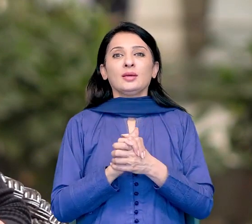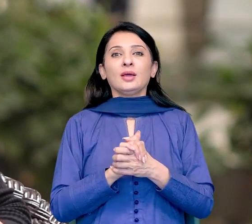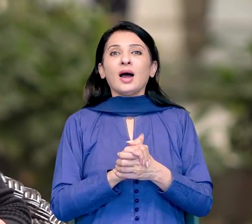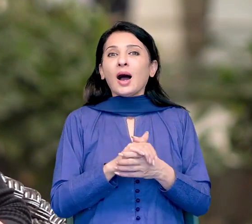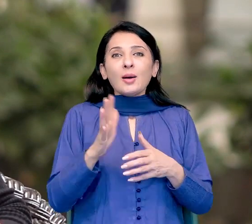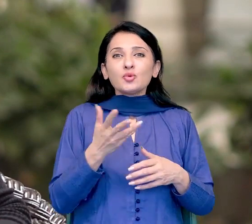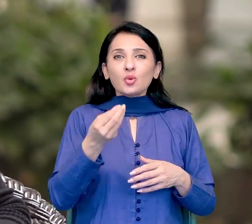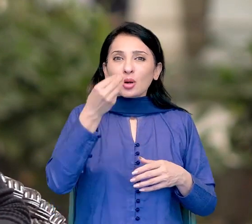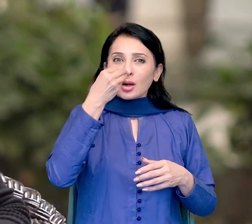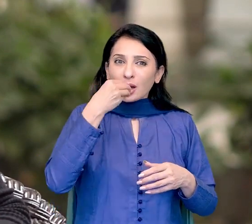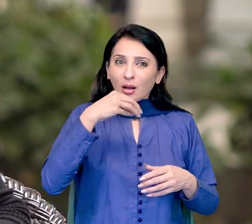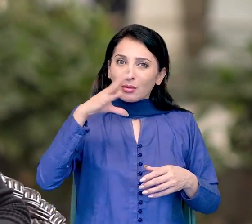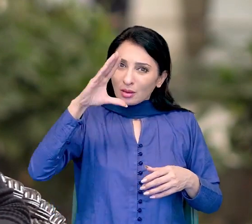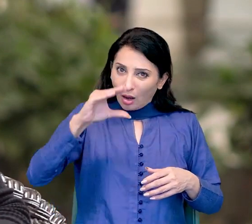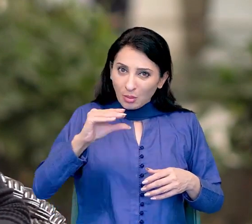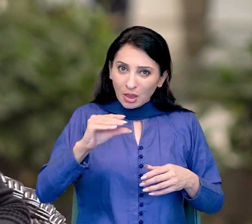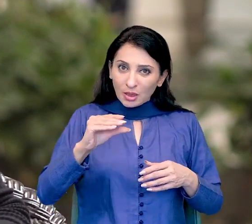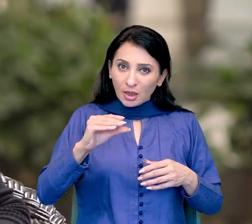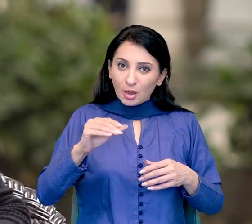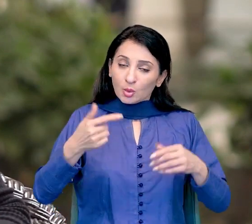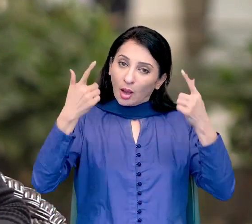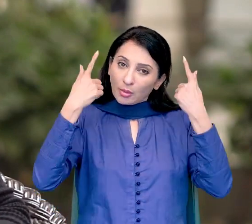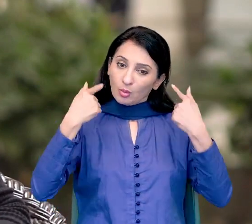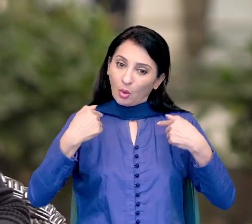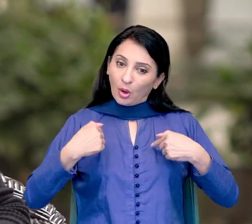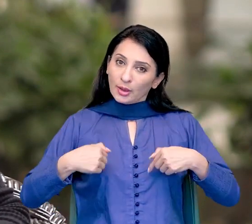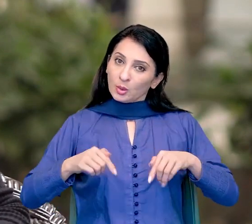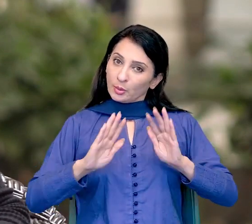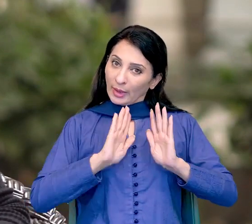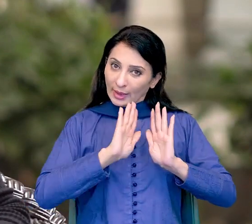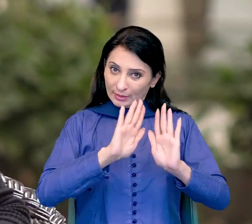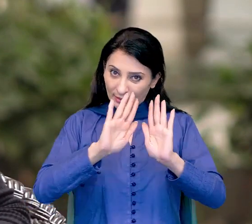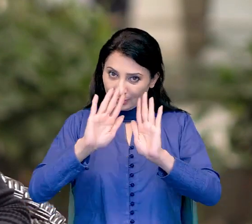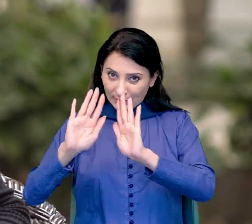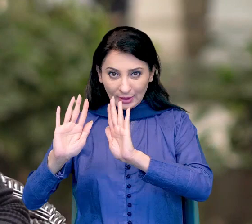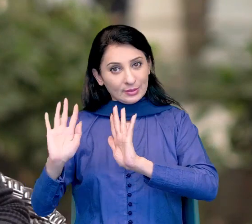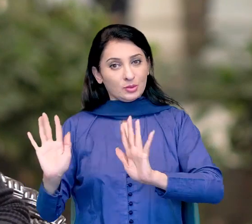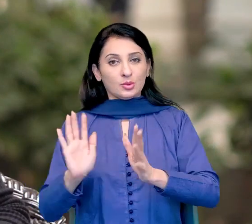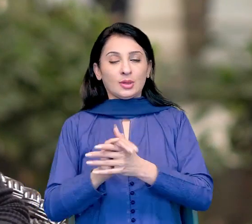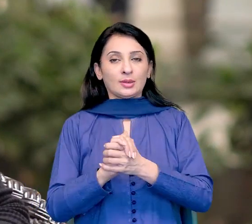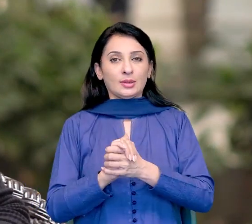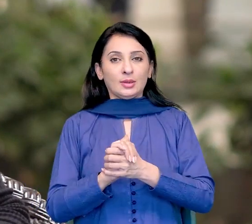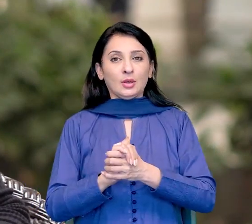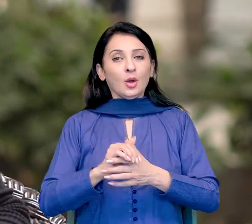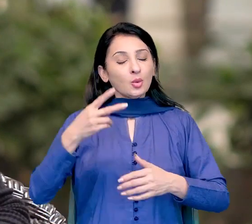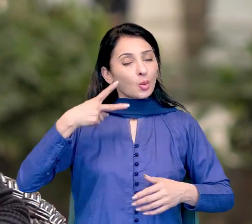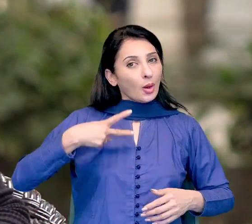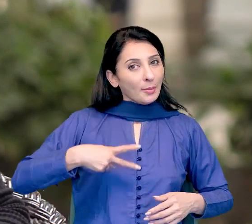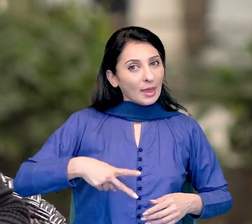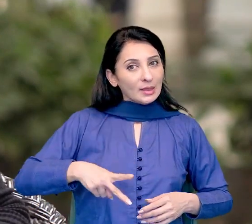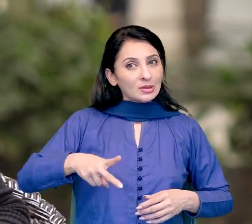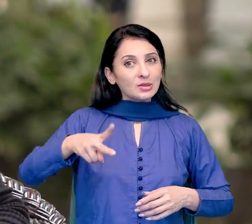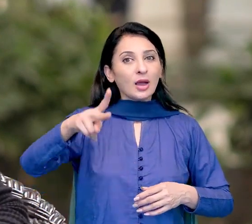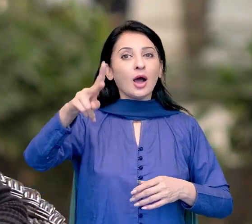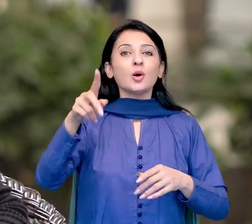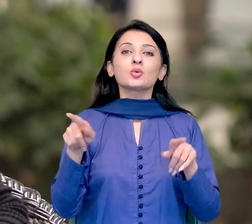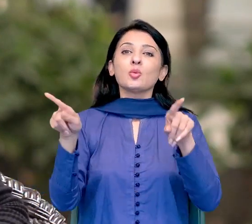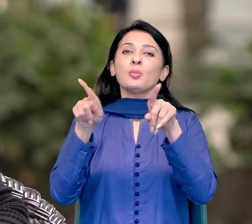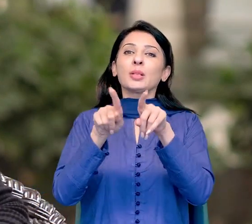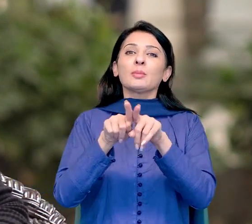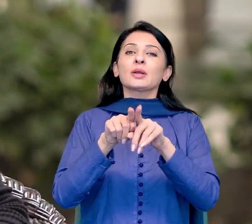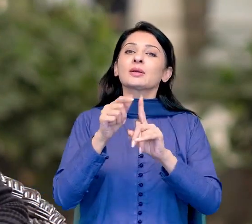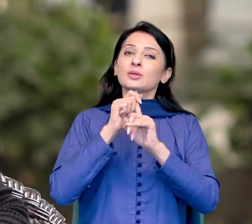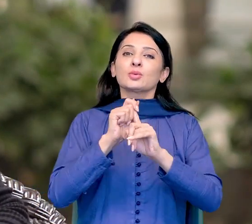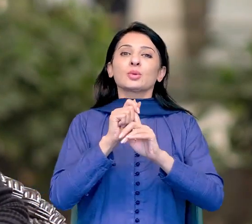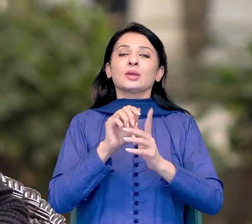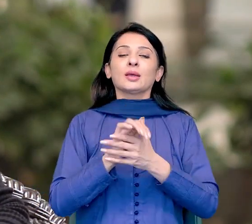جتنی اپنی کیلریز ریسٹرکٹ کریں گے آپ کی باڈی اس پر ایڈجسٹ کرے گی. آپ نے اس کیلری انٹیک کو لانگ ٹرم مینٹین